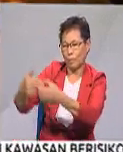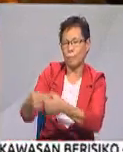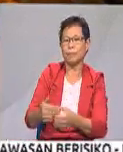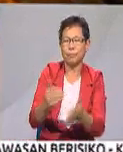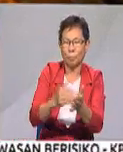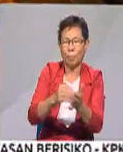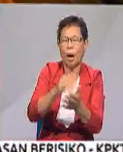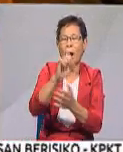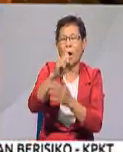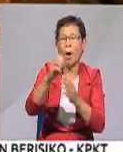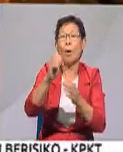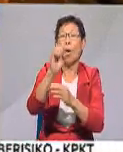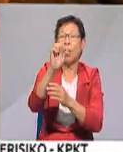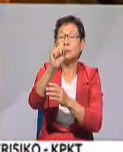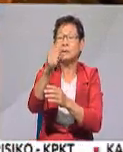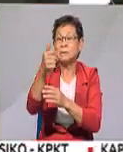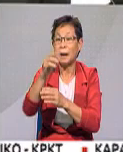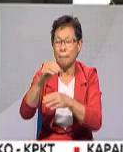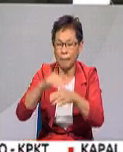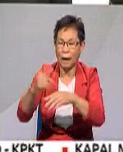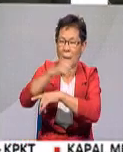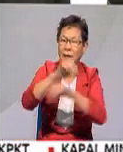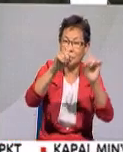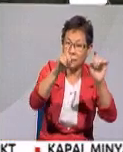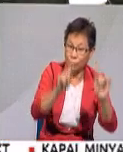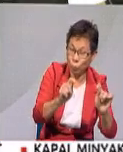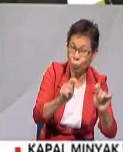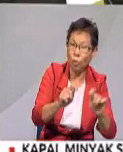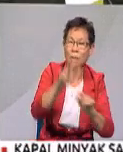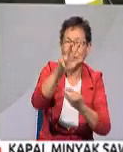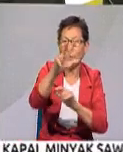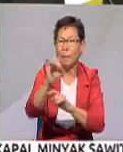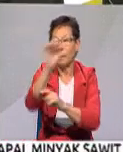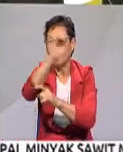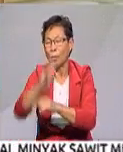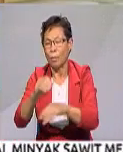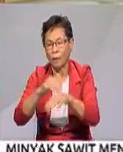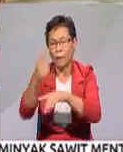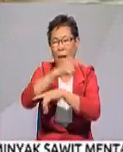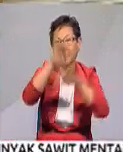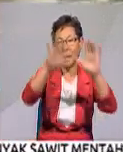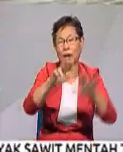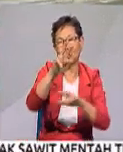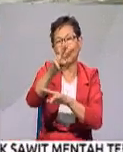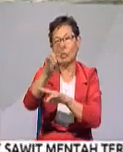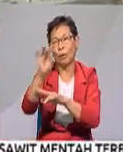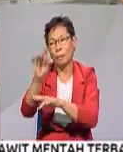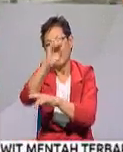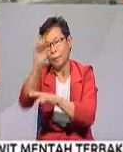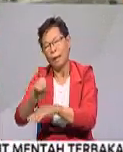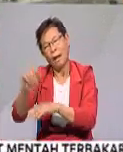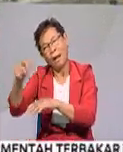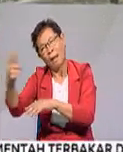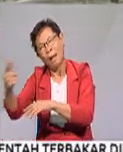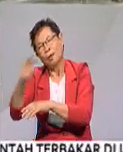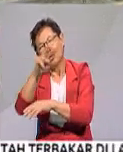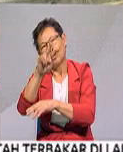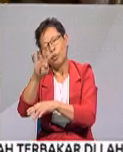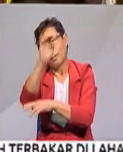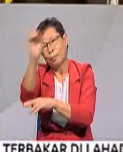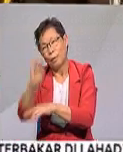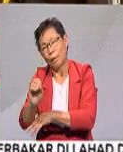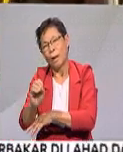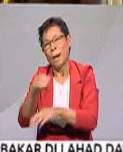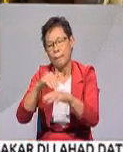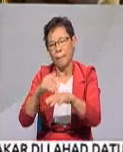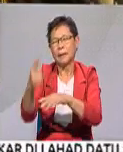operasi SEM kebanyakannya adalah pada hari Sabtu 38%, Ahad 24% dan selebihnya 24%